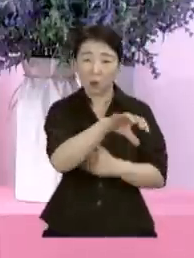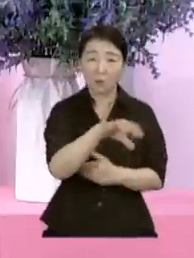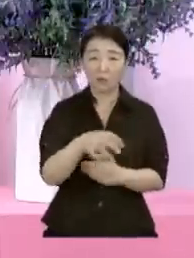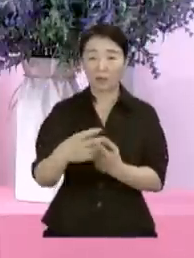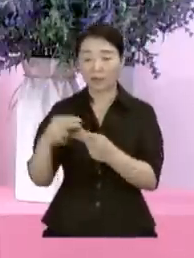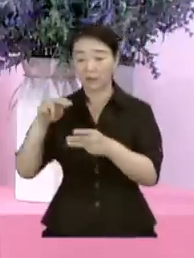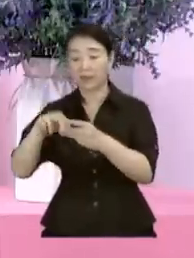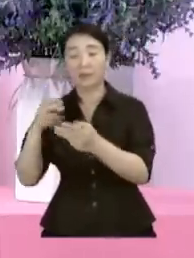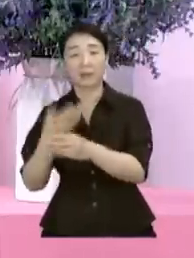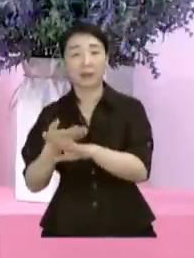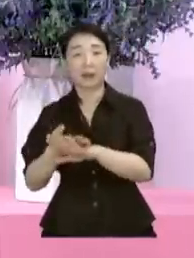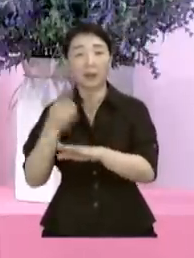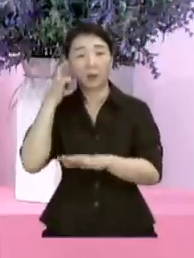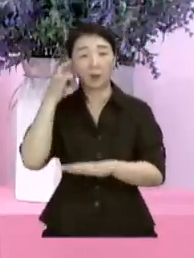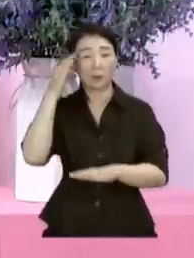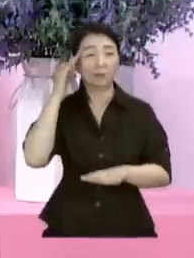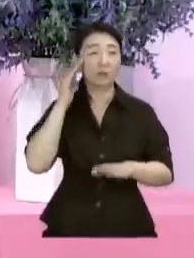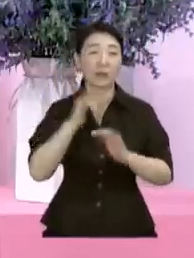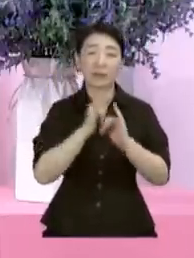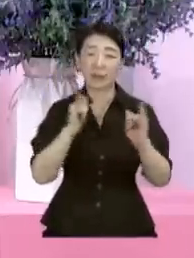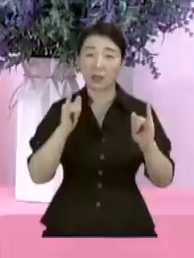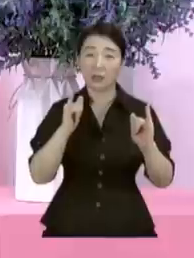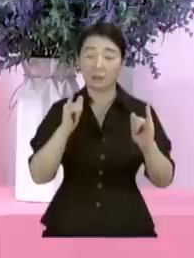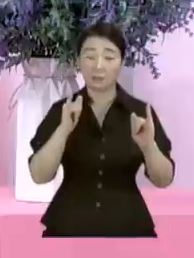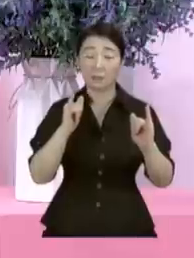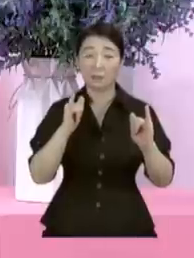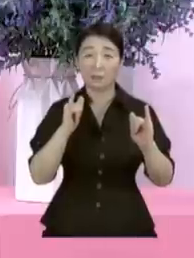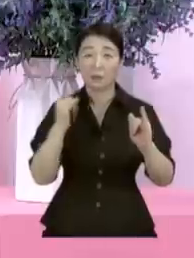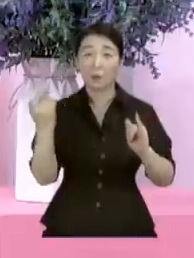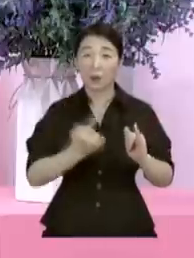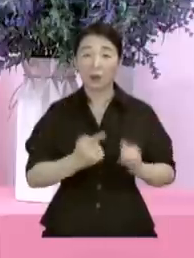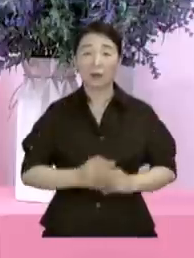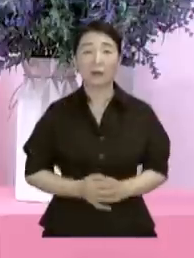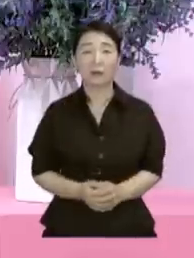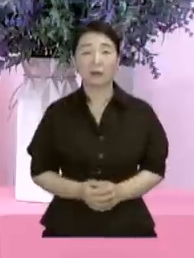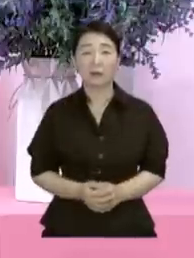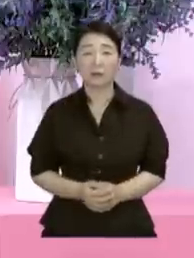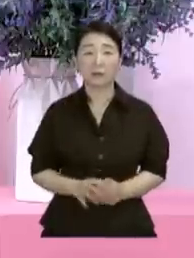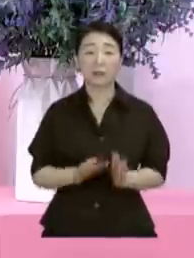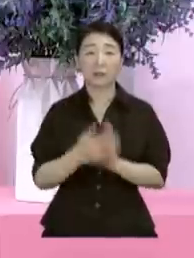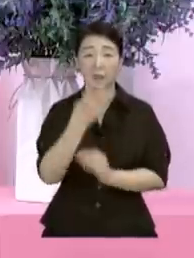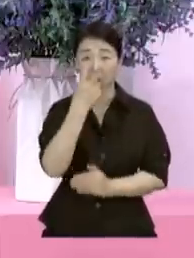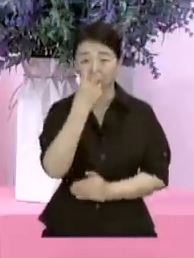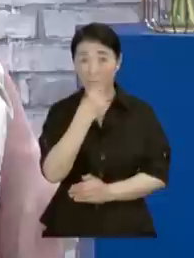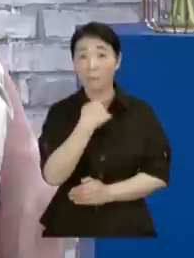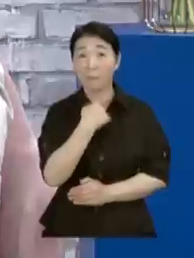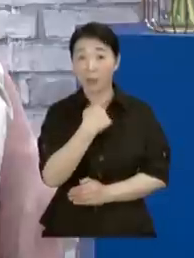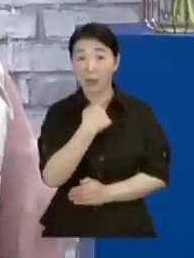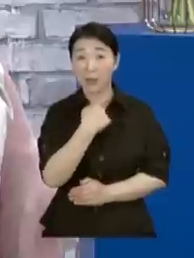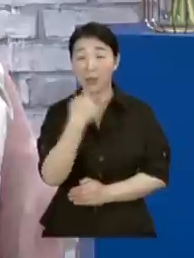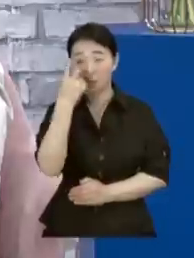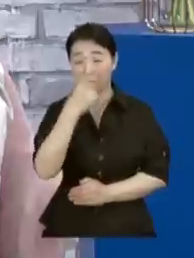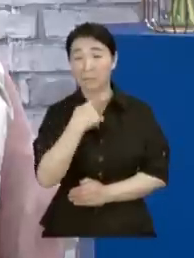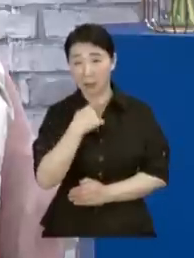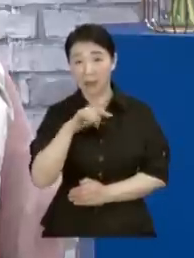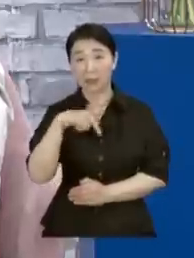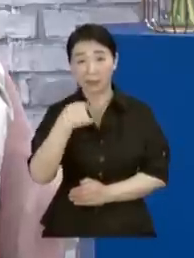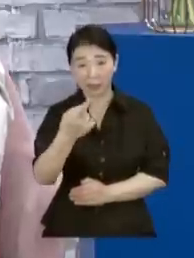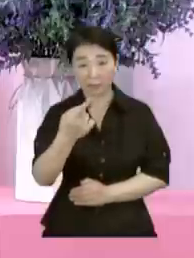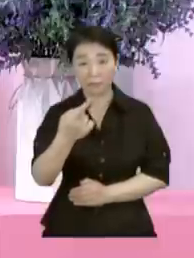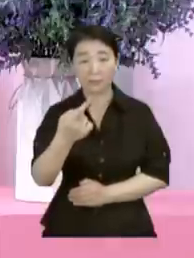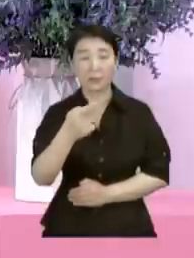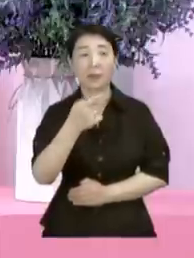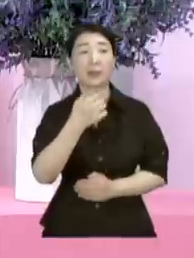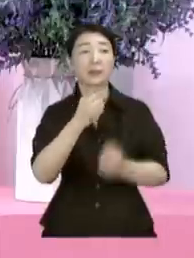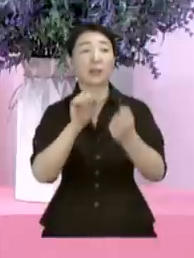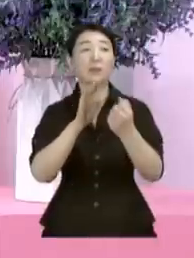우리 북한 분들이 이제 그 오시면. 한국에 입국을 하면 조사 기간이 있어요. 조사를 받고